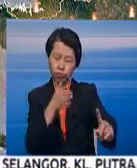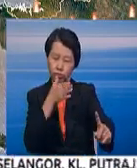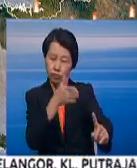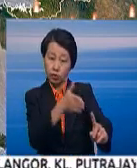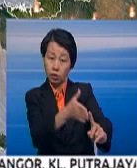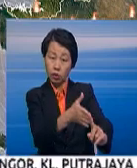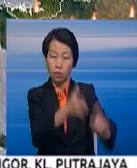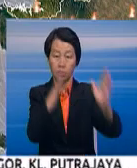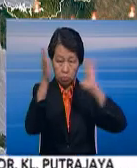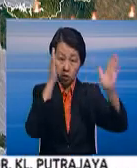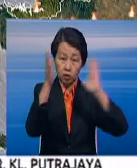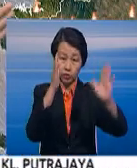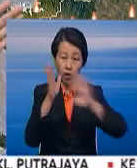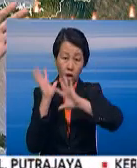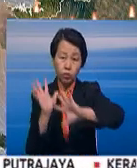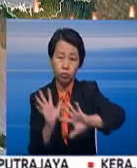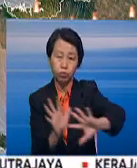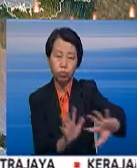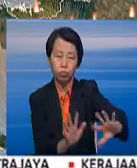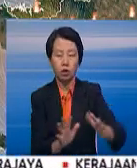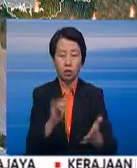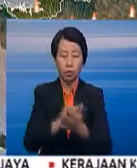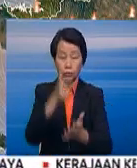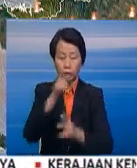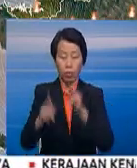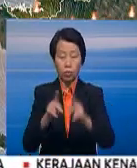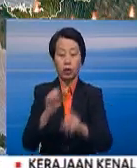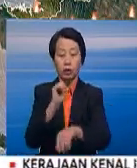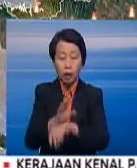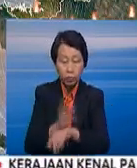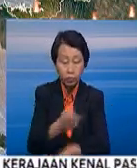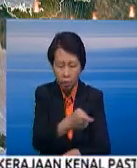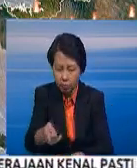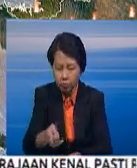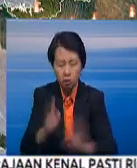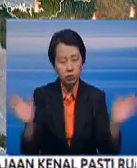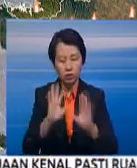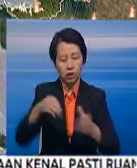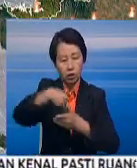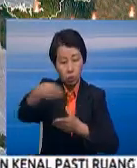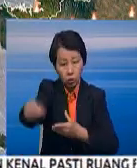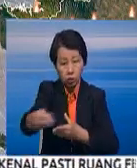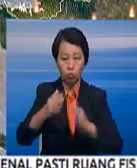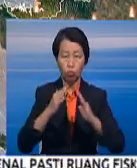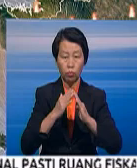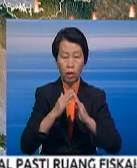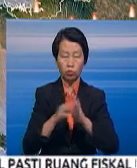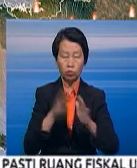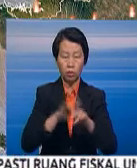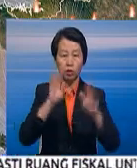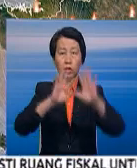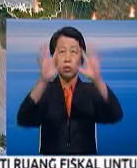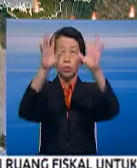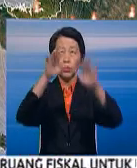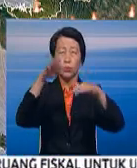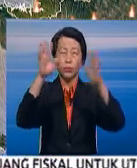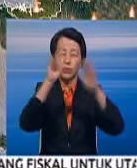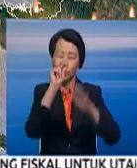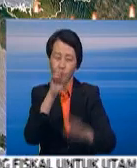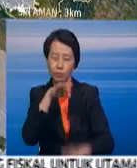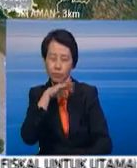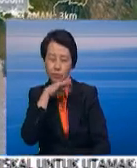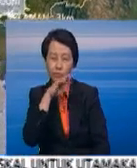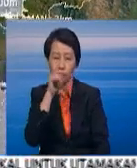ke arah negara kita. Oleh itu, orang ramai dinasihatkan untuk mengurangkan aktiviti luar ketika keadaan cuaca yang sedikit berjerebu